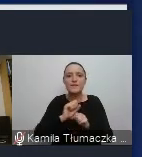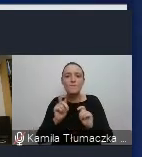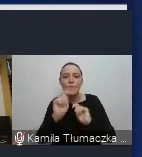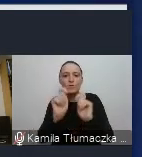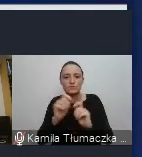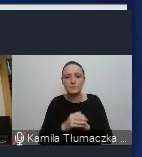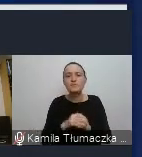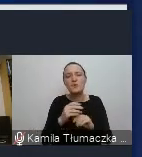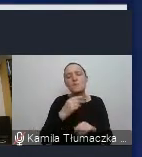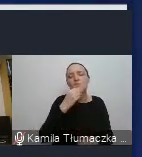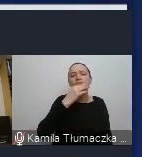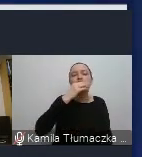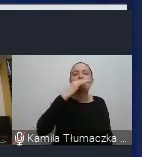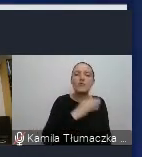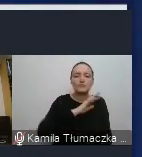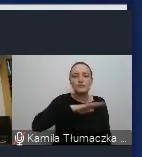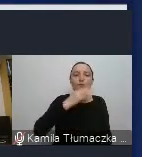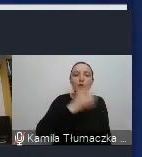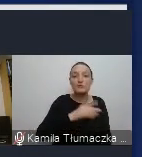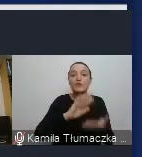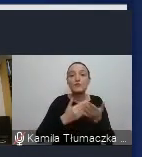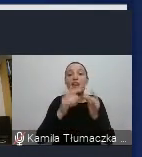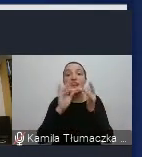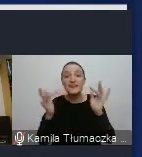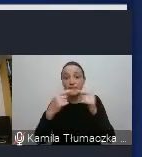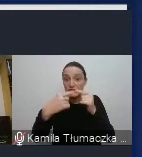to dla młodszych dzieci i można wysłać link